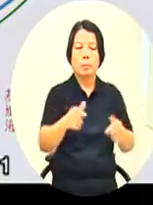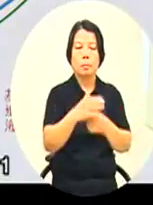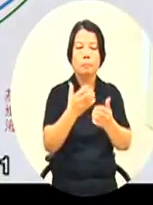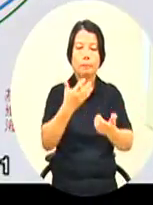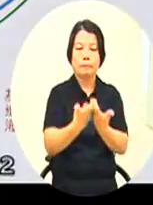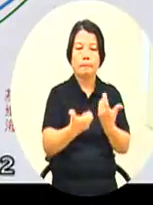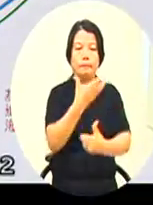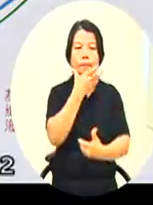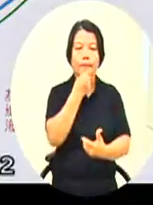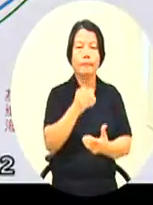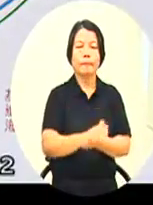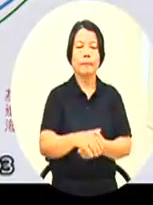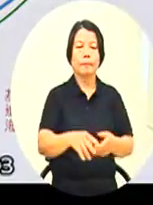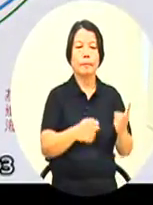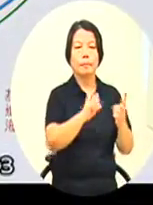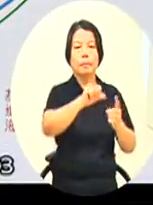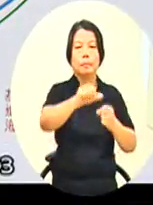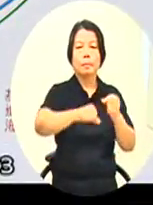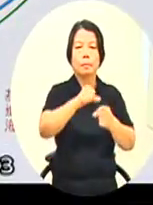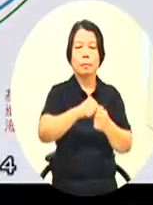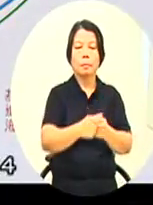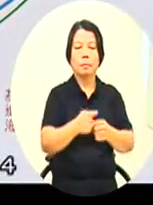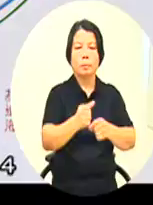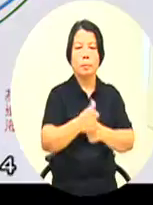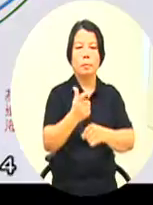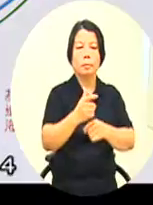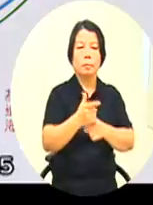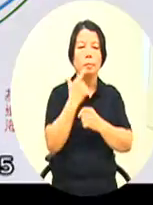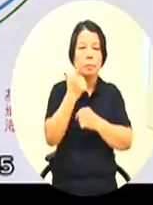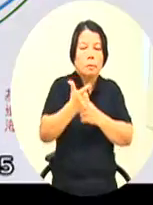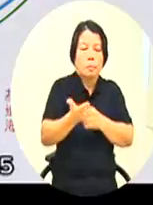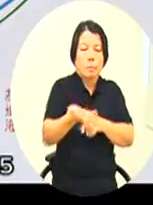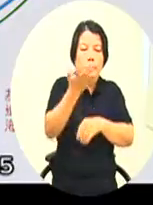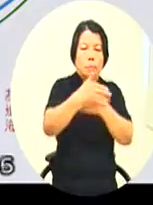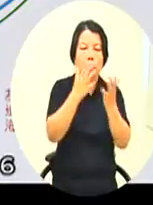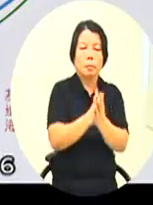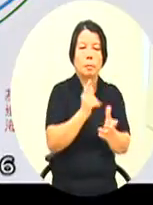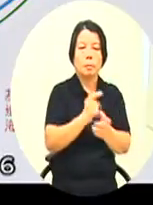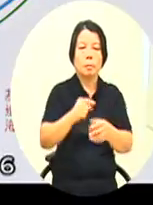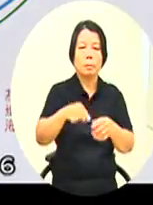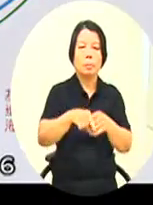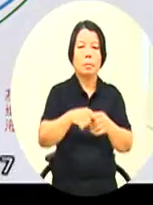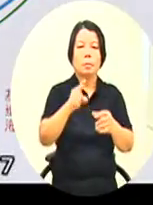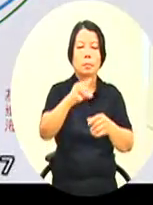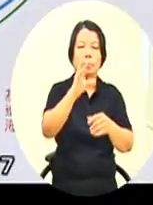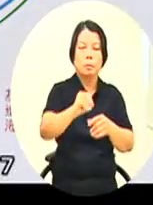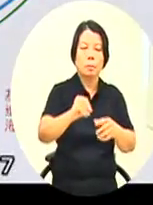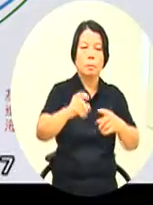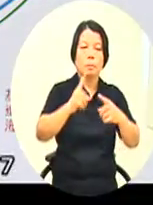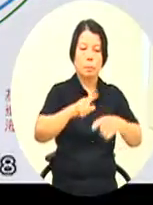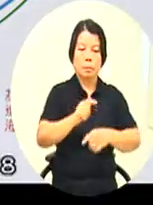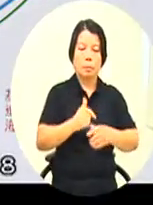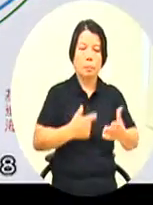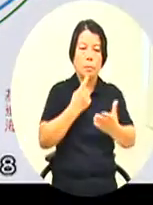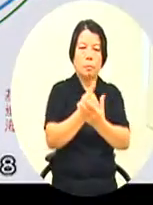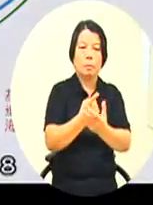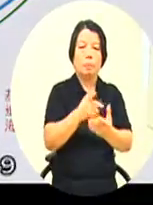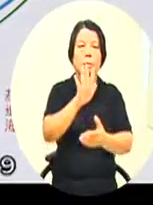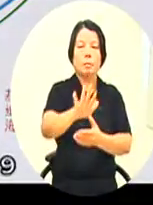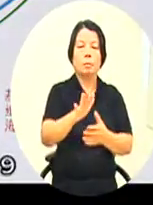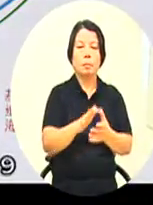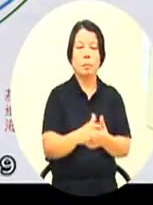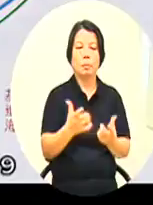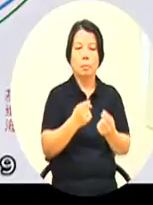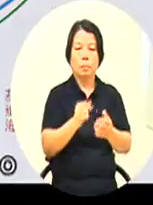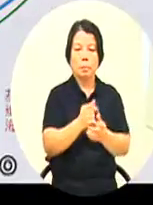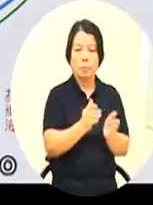享。105年的上半年就办了457场次，有超过10,000名老师参与哦。那在推动观课、备